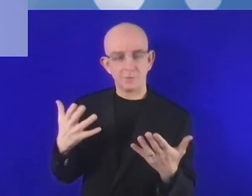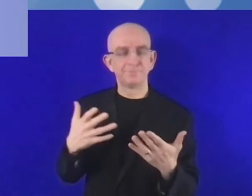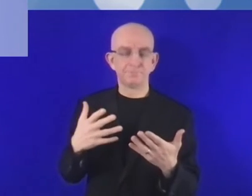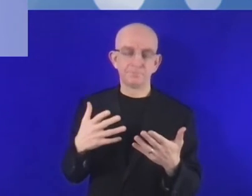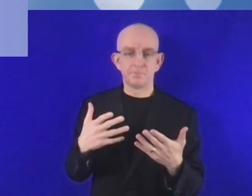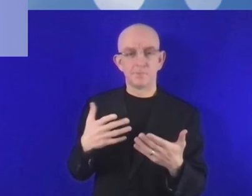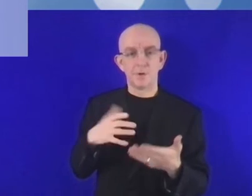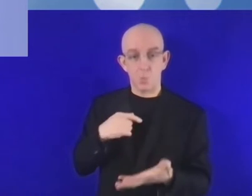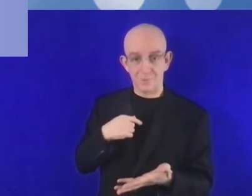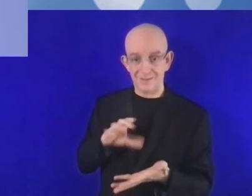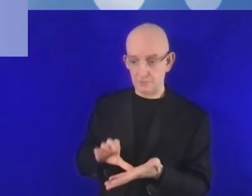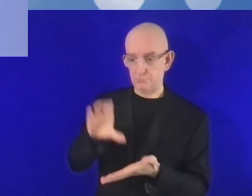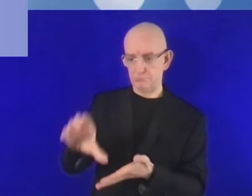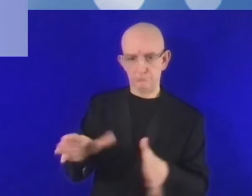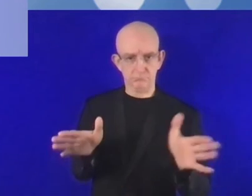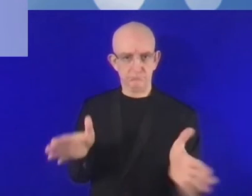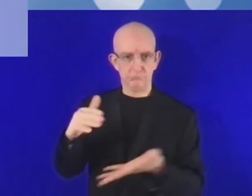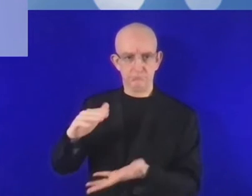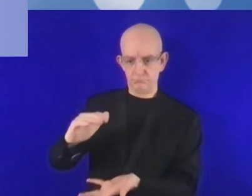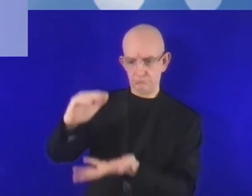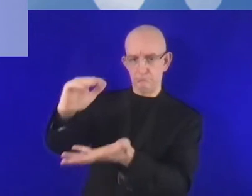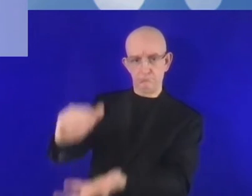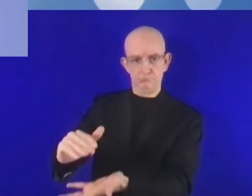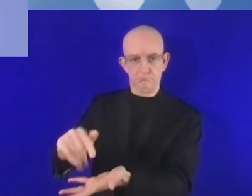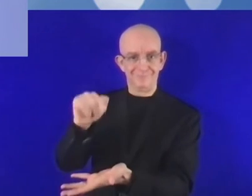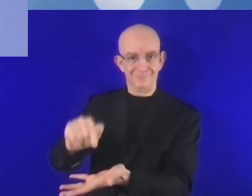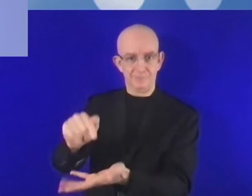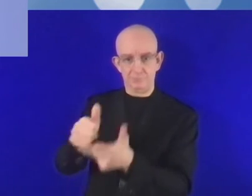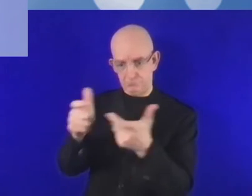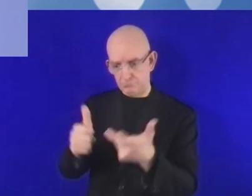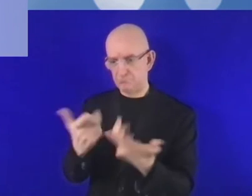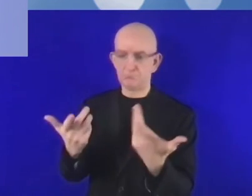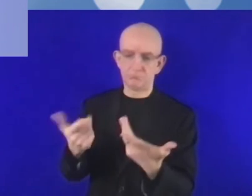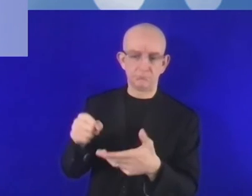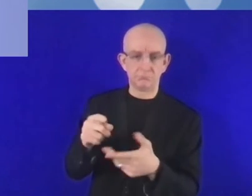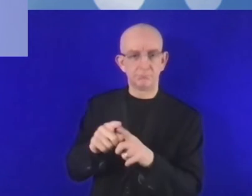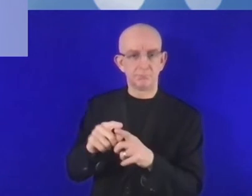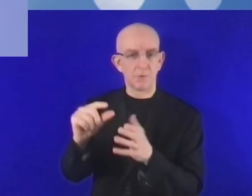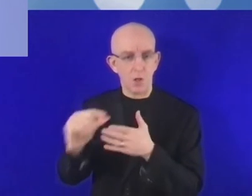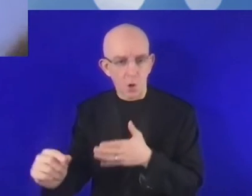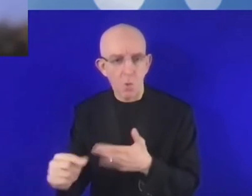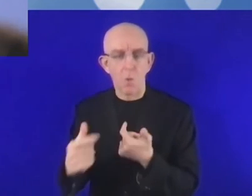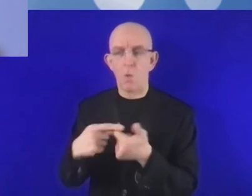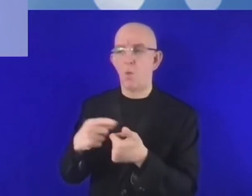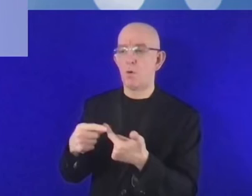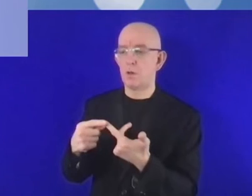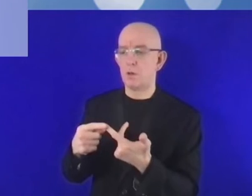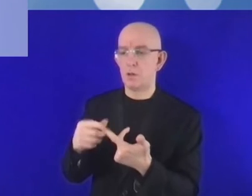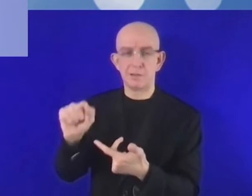набор суд, кредитов, гарантий и